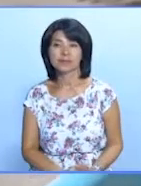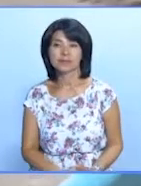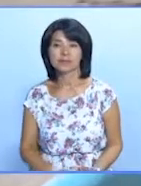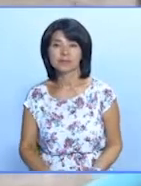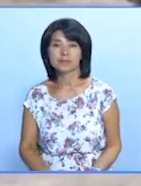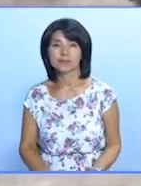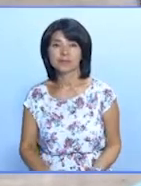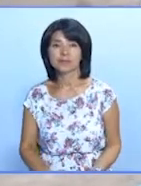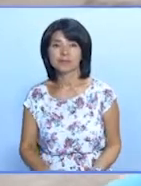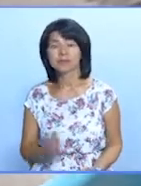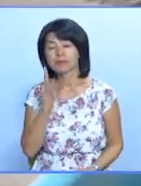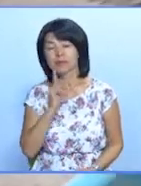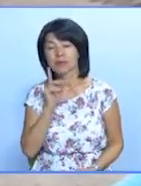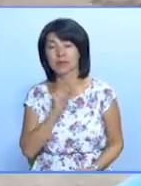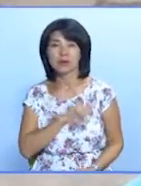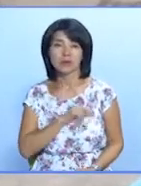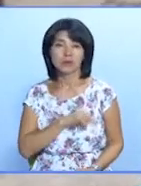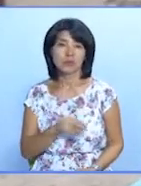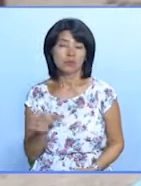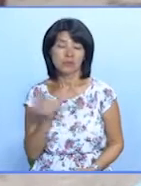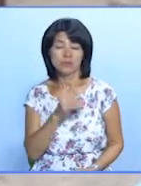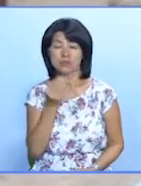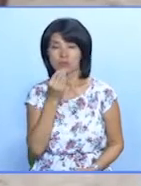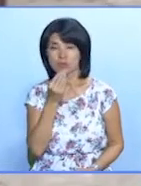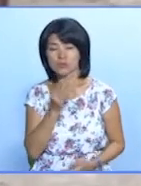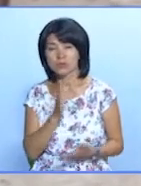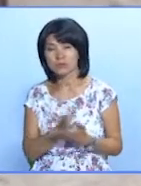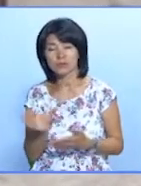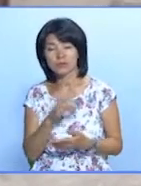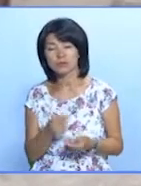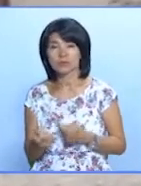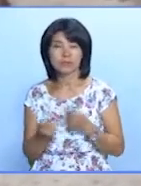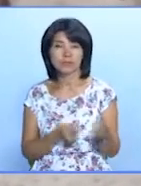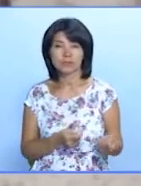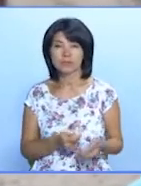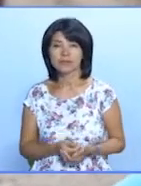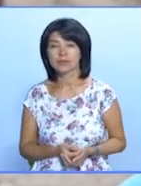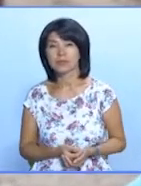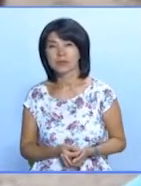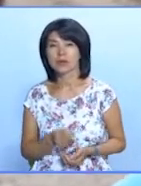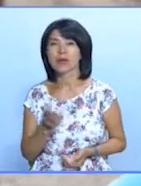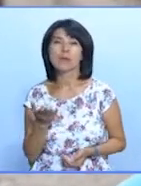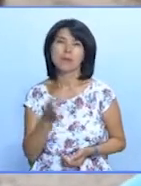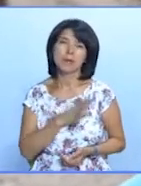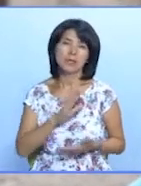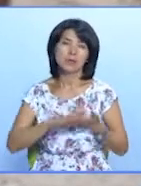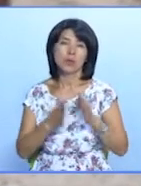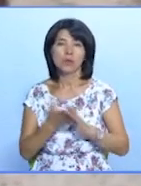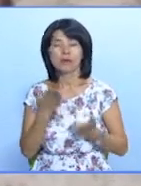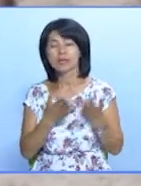Пока жұмыс тамақ бар, условия бәрі жақсы, все предоставляют. Қандай да бір келісім шарт болды ма? Қанша уақыт жұмыс істейсіз,